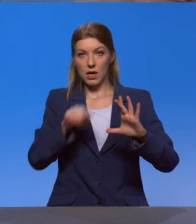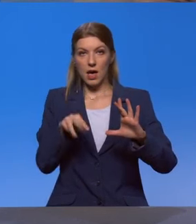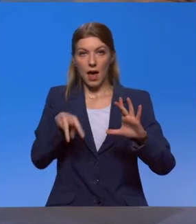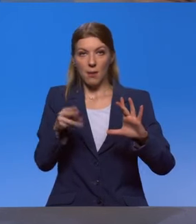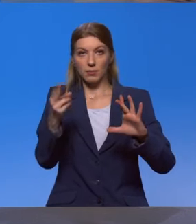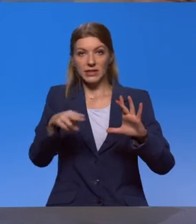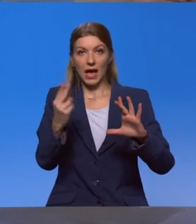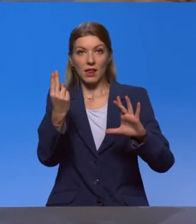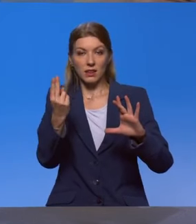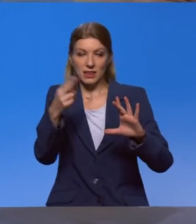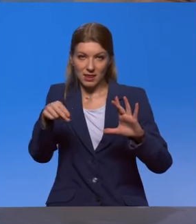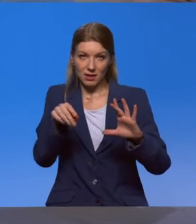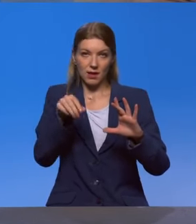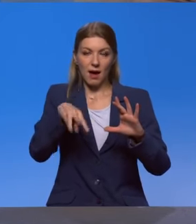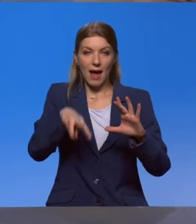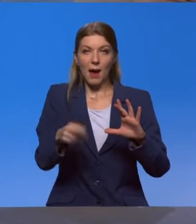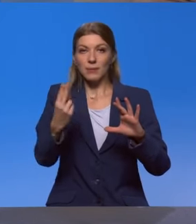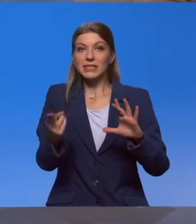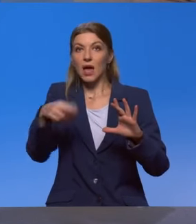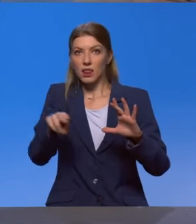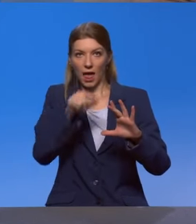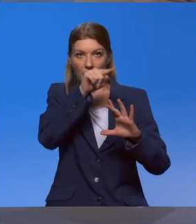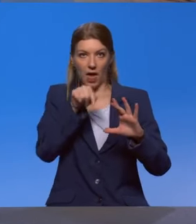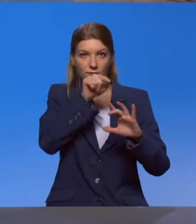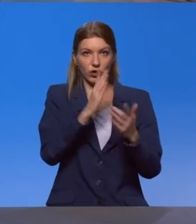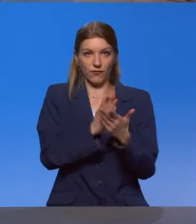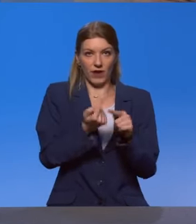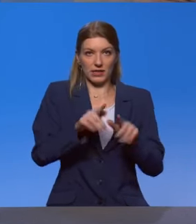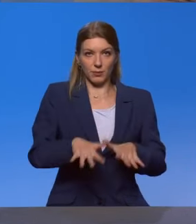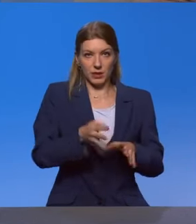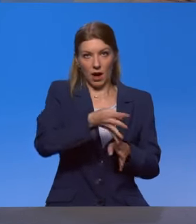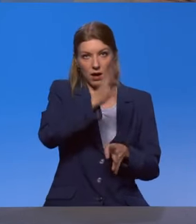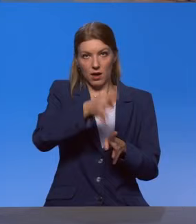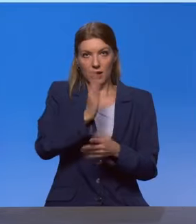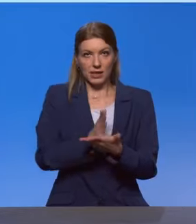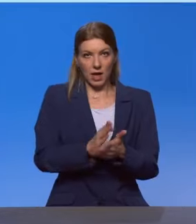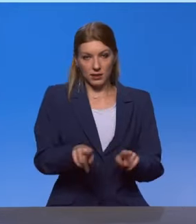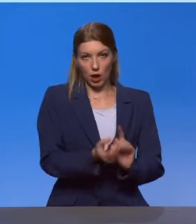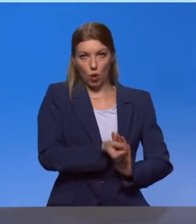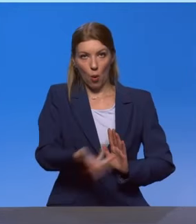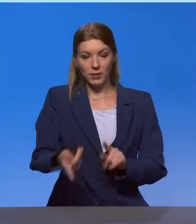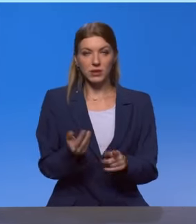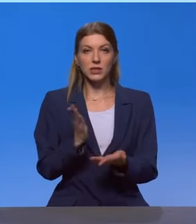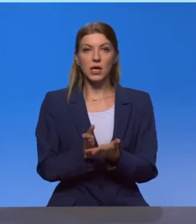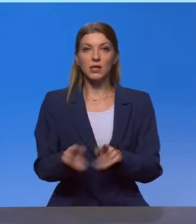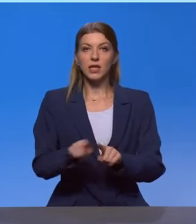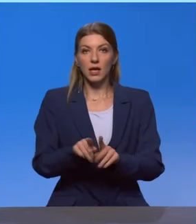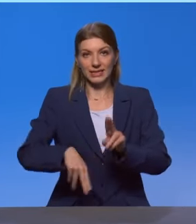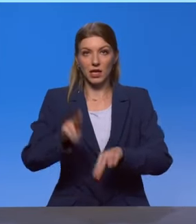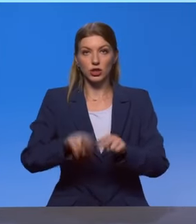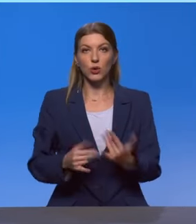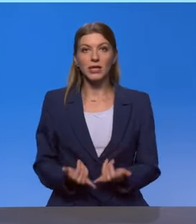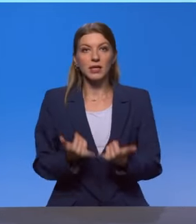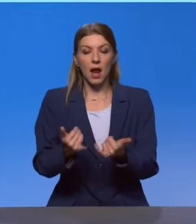диаметров. Это транспортные узлы. Вообще для больших городов есть понятие transit-oriented development. То есть это застройка, ориентированная на общественный